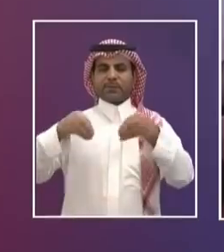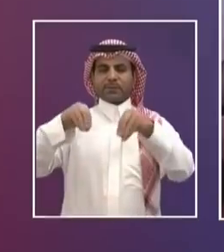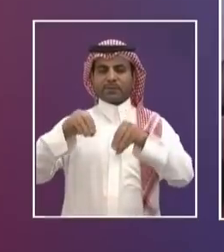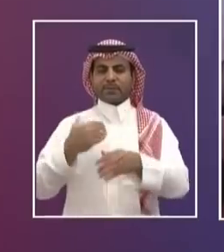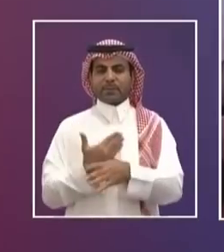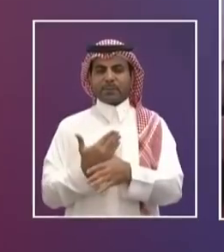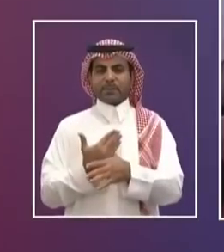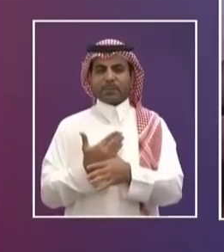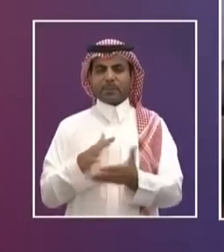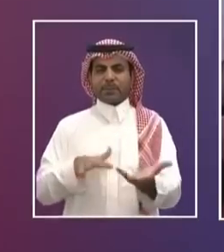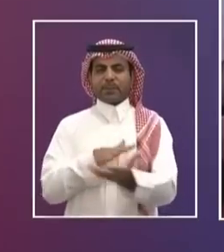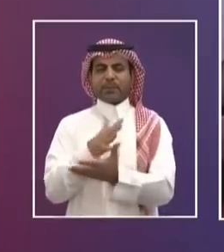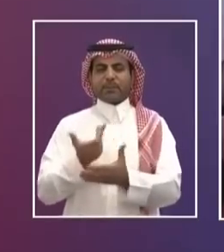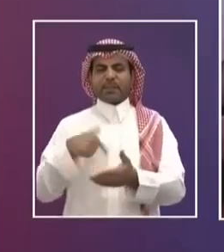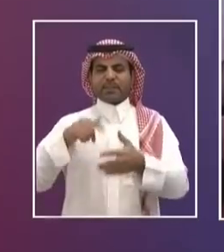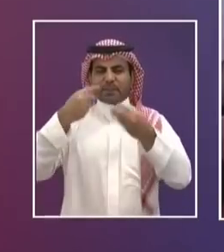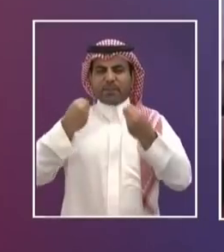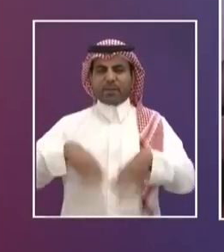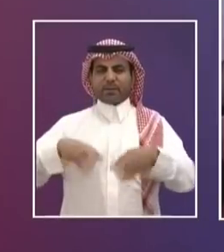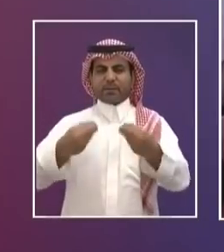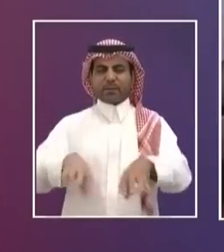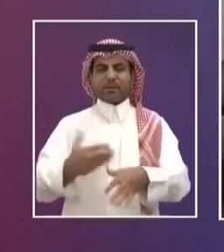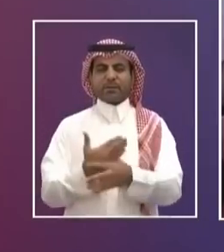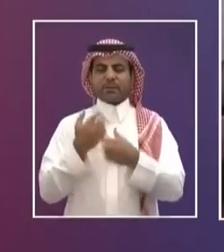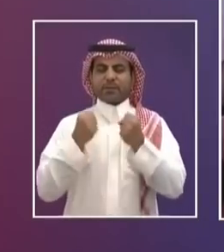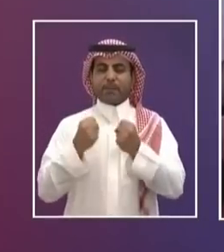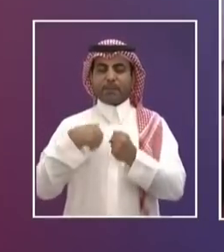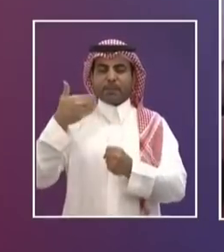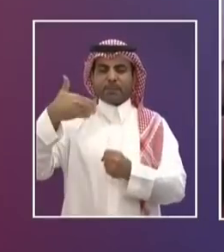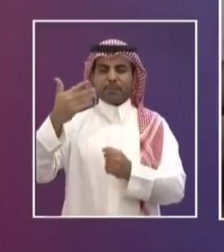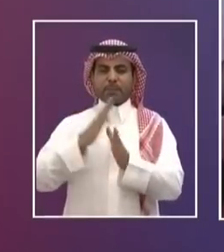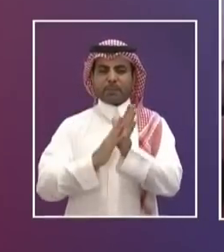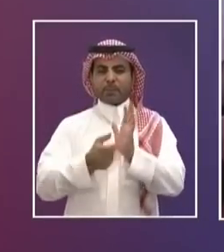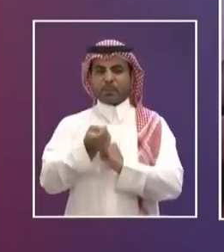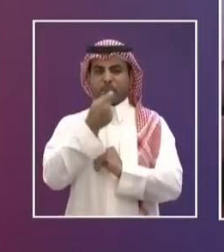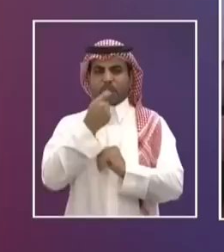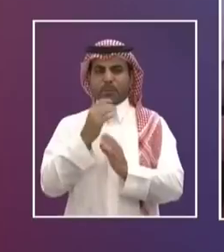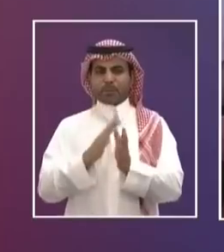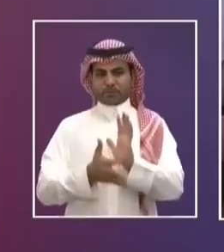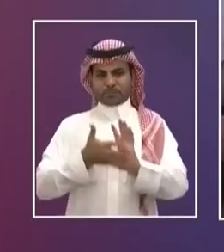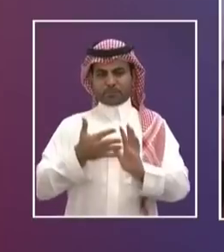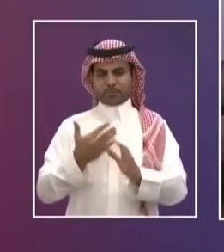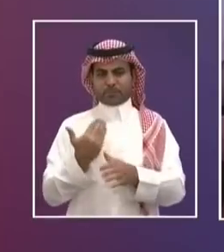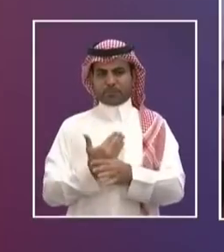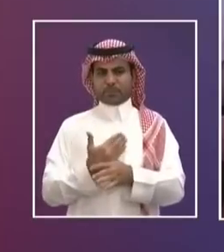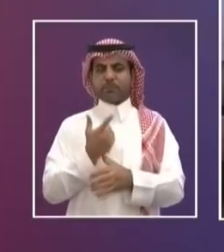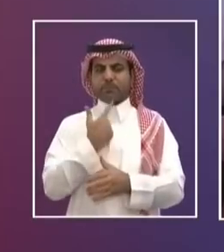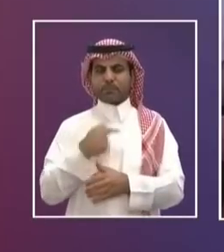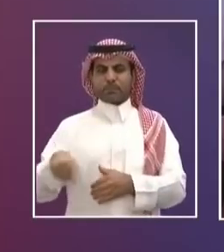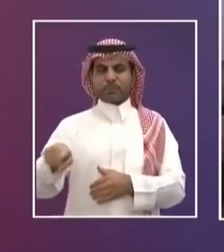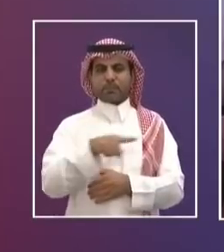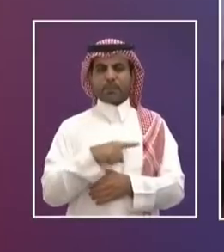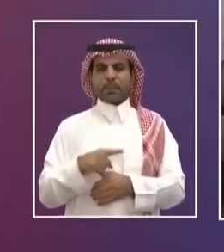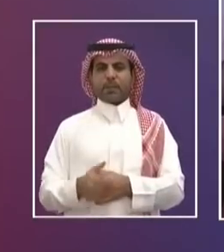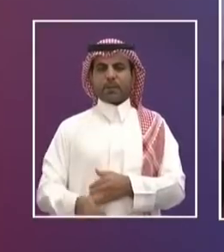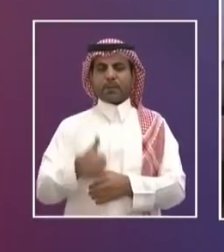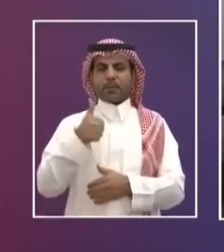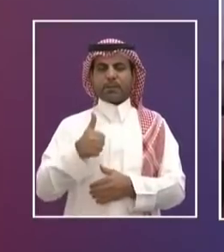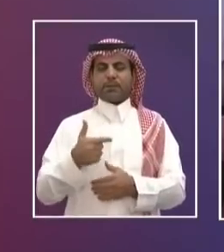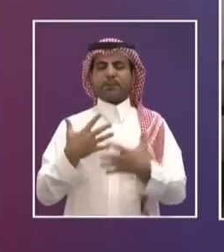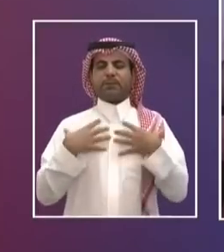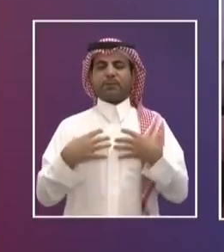لأن يتعرضوا لانتكاسات أو أن تزداد الأعراض لديهم لا سمح الله. أتمنى لهم كل